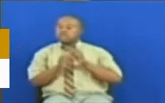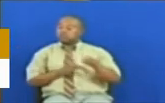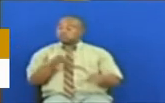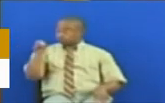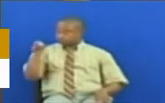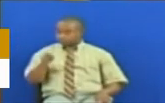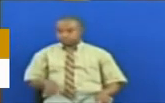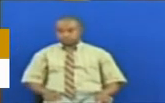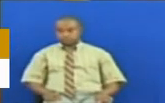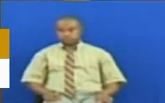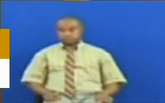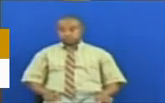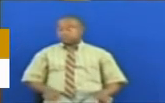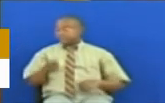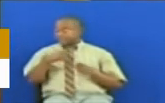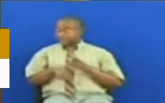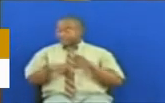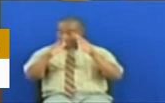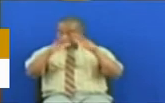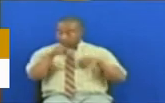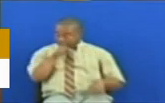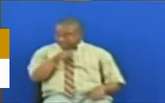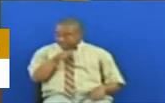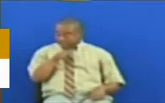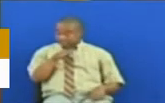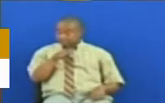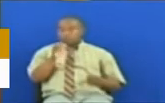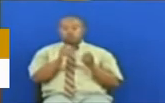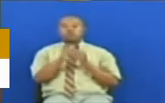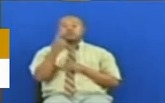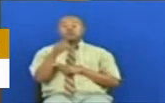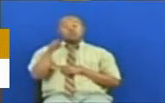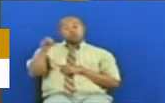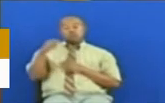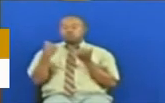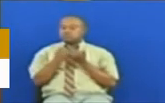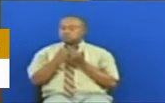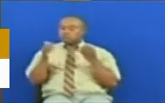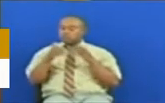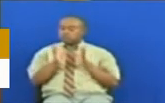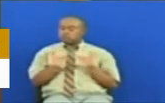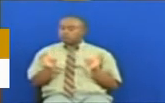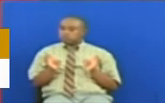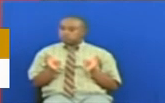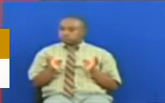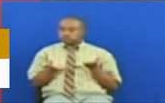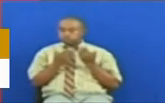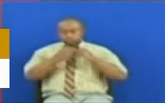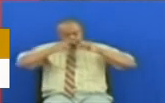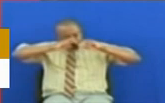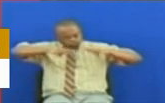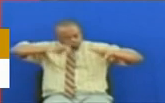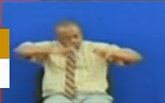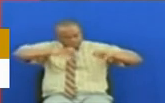Katika bunge lako hili la 11 uliunda kamati maalum ya kuchunguza namna gani taifa